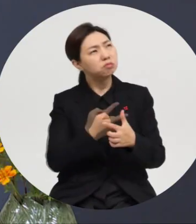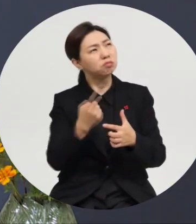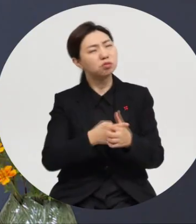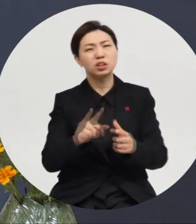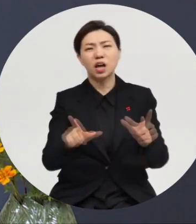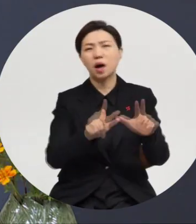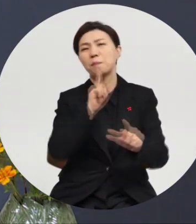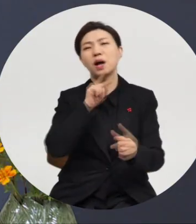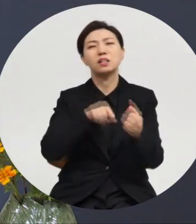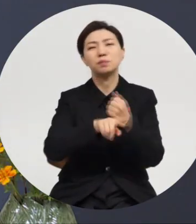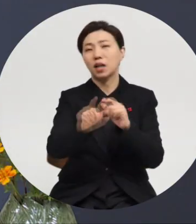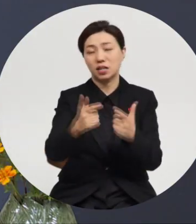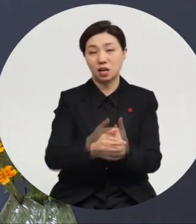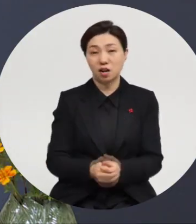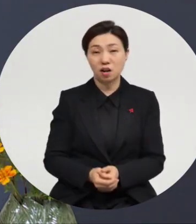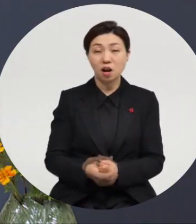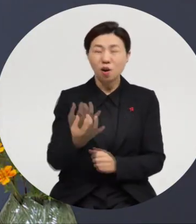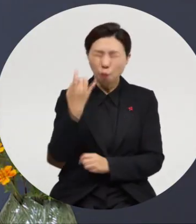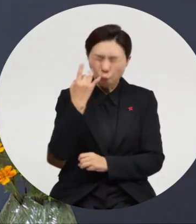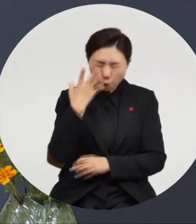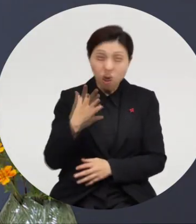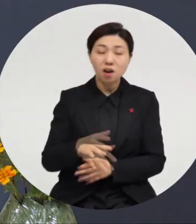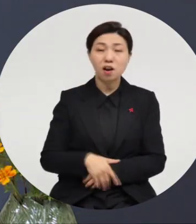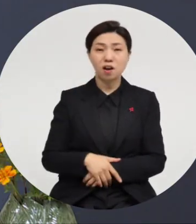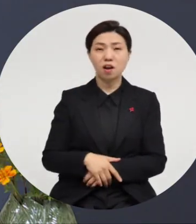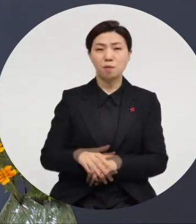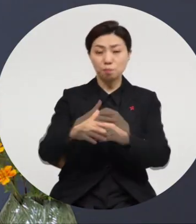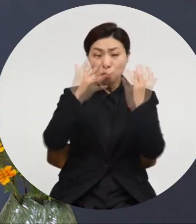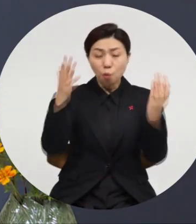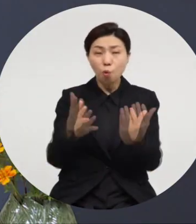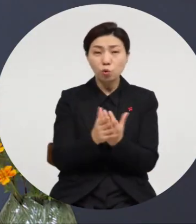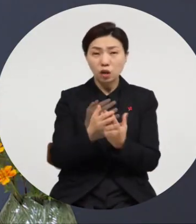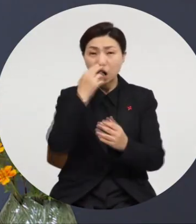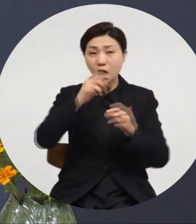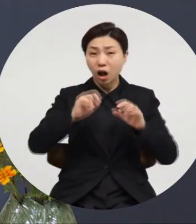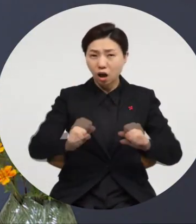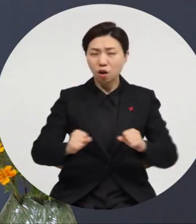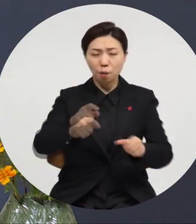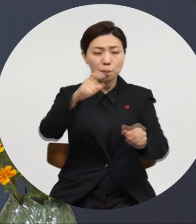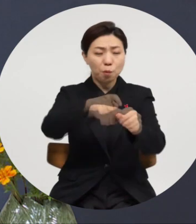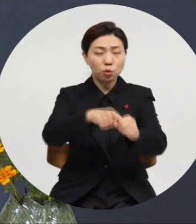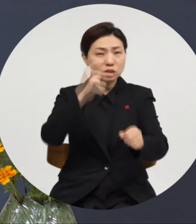이렇게 말하는 게 아니다. 이 말이에요. 본래 존재는 목적의식이 없어.